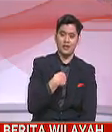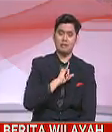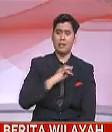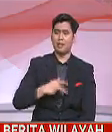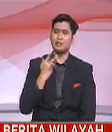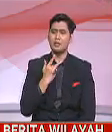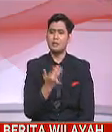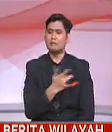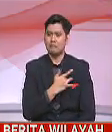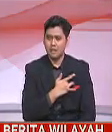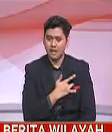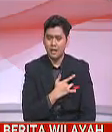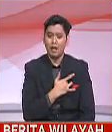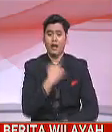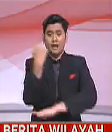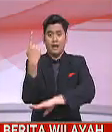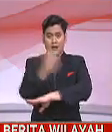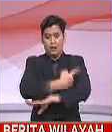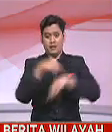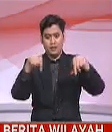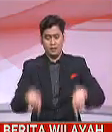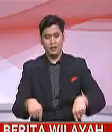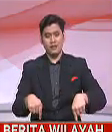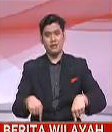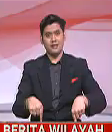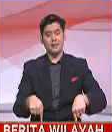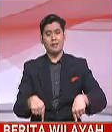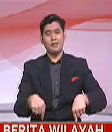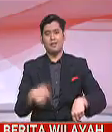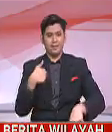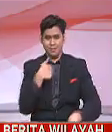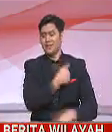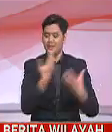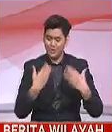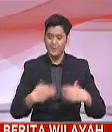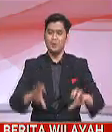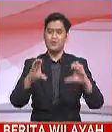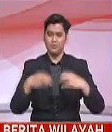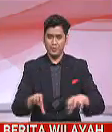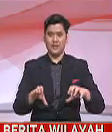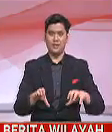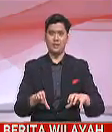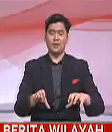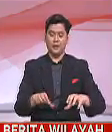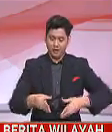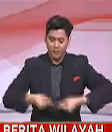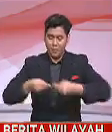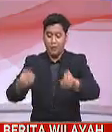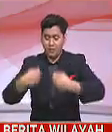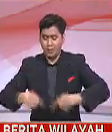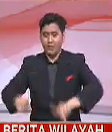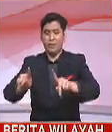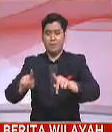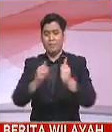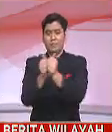terharu pada hari ini kita, seperti yang saya kata tadi, kita merealisasikan impian dia bersama saya sendiri.